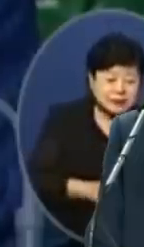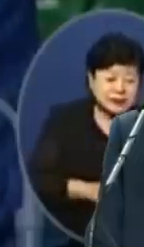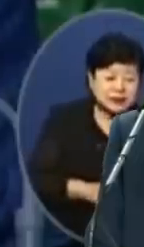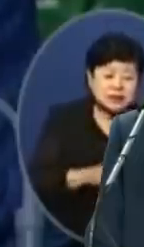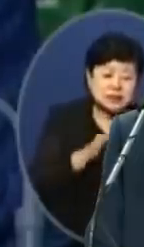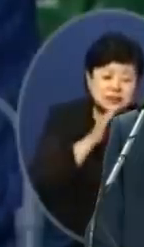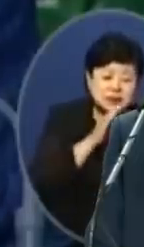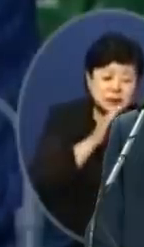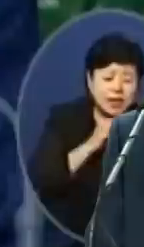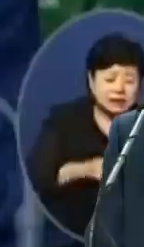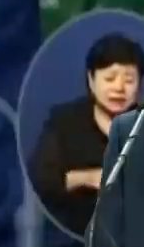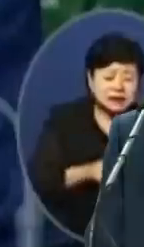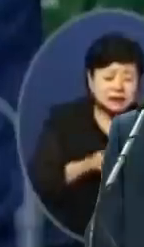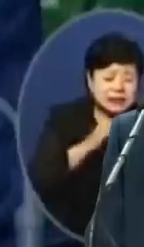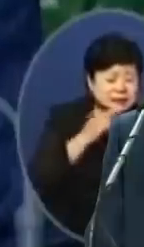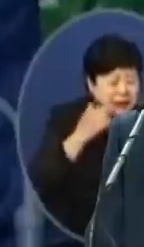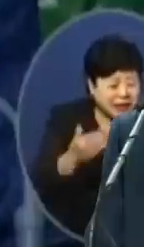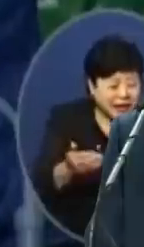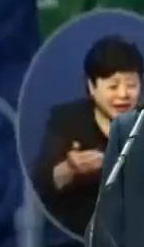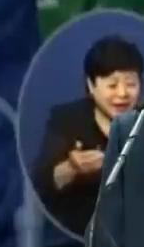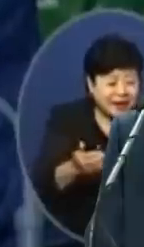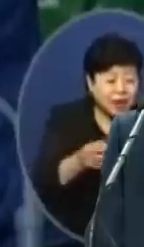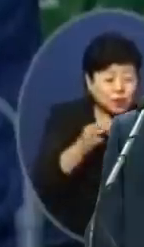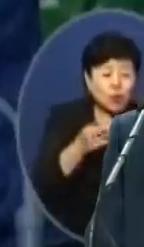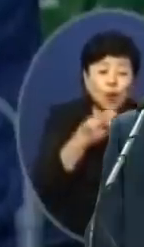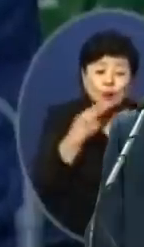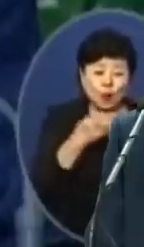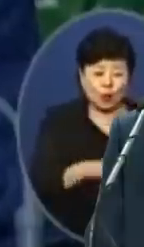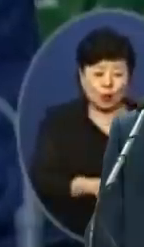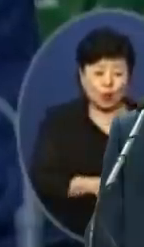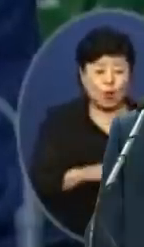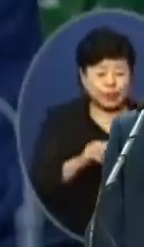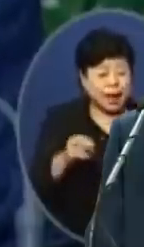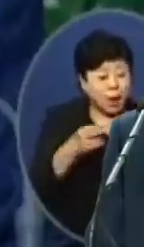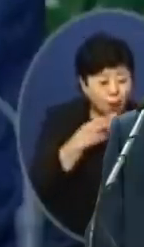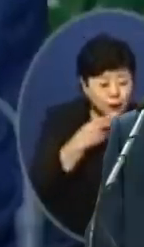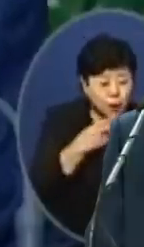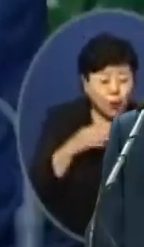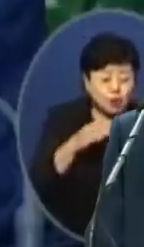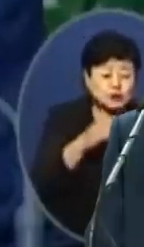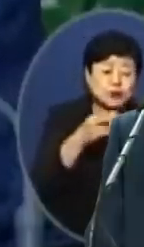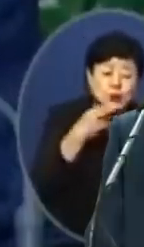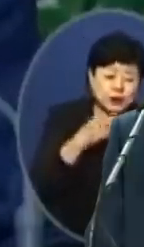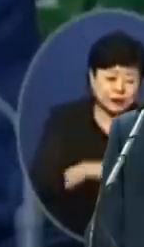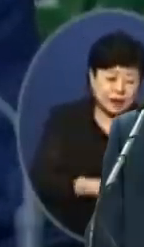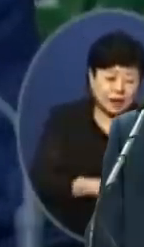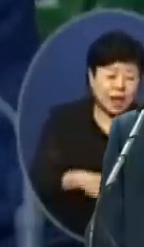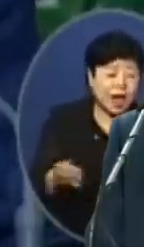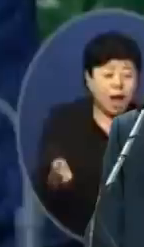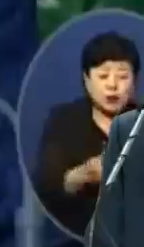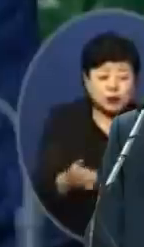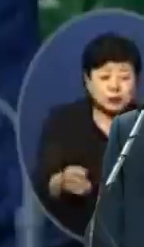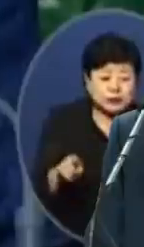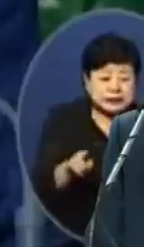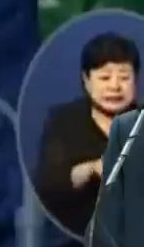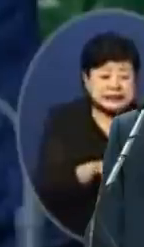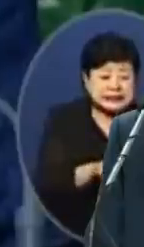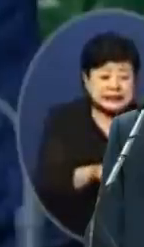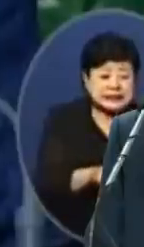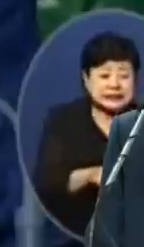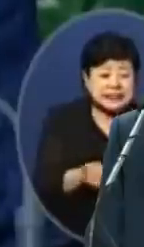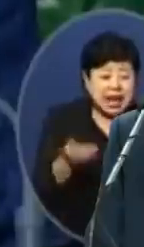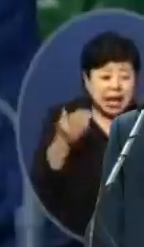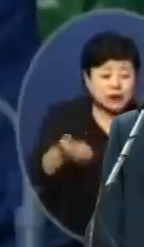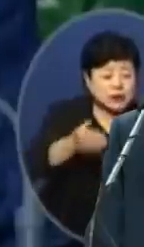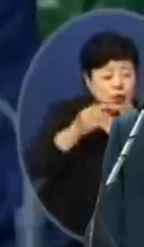진실 참된 뜻입니까? 왜 돈도 없고 땅도 없고 집도 없고 아무것도 없는데 신학교를